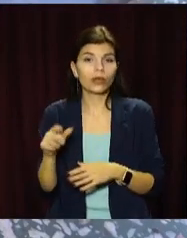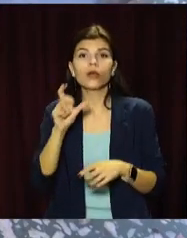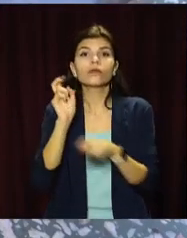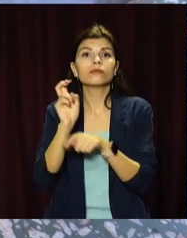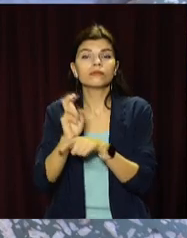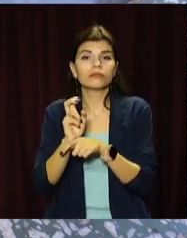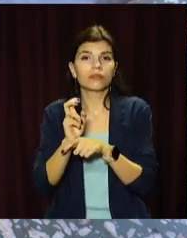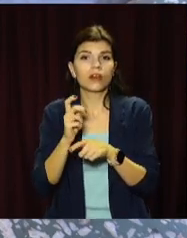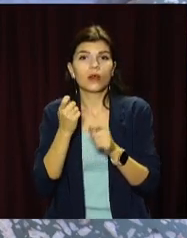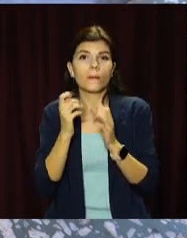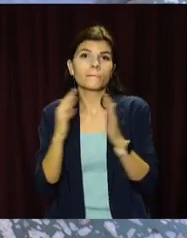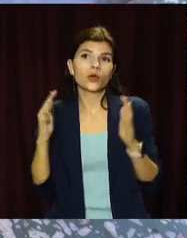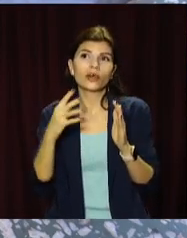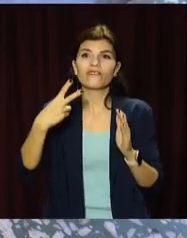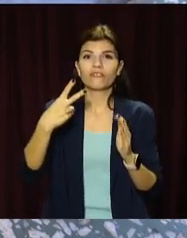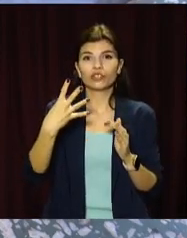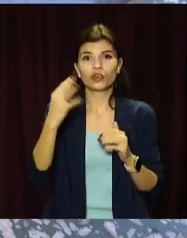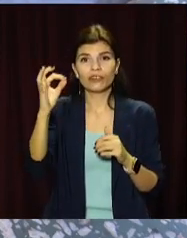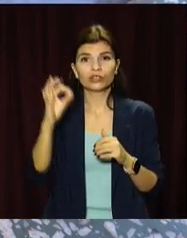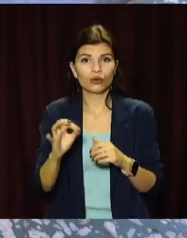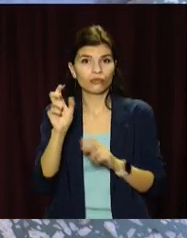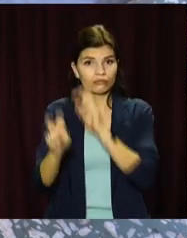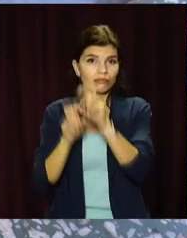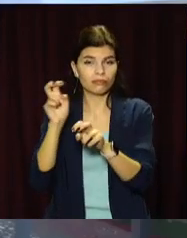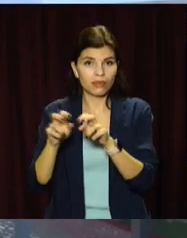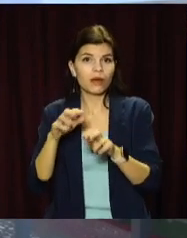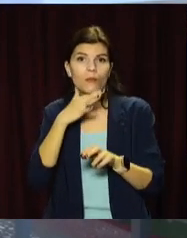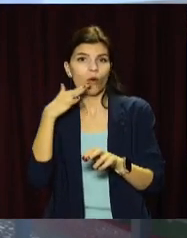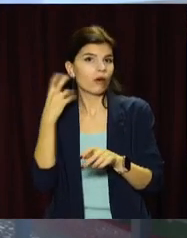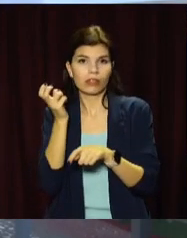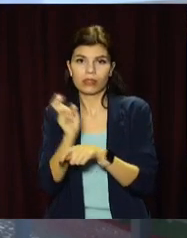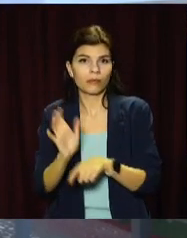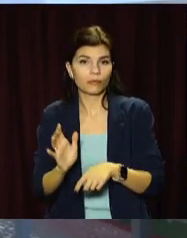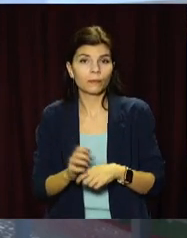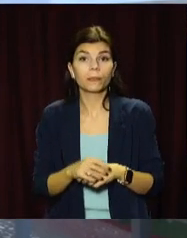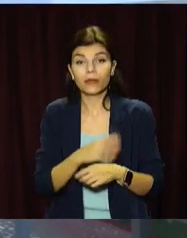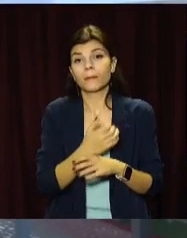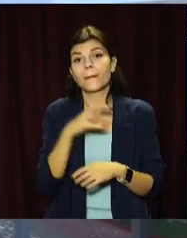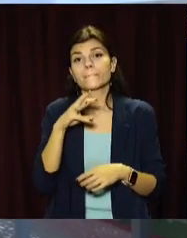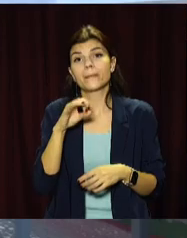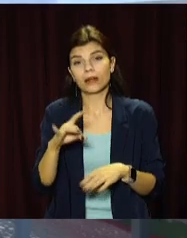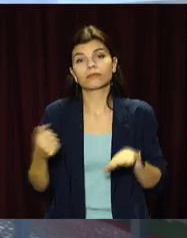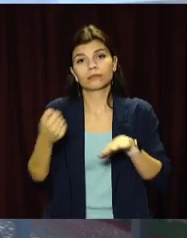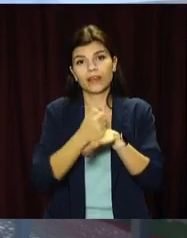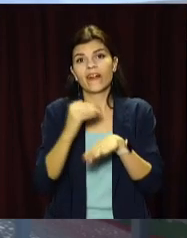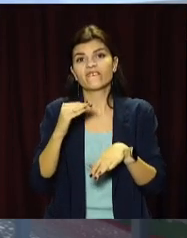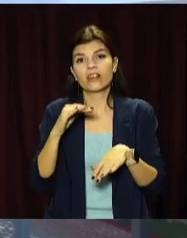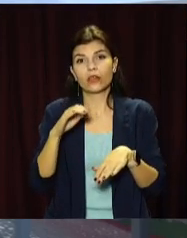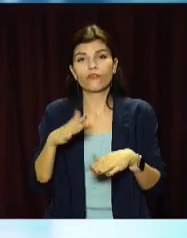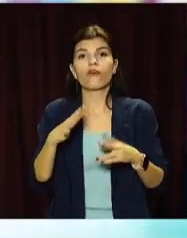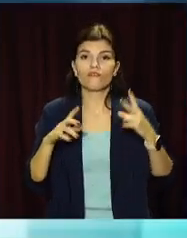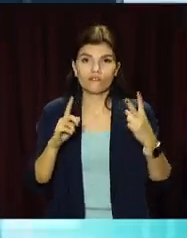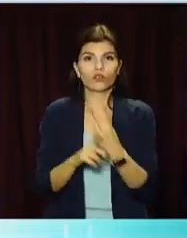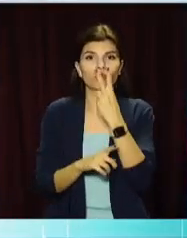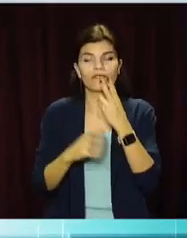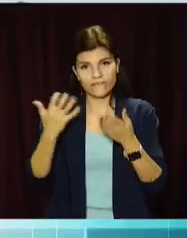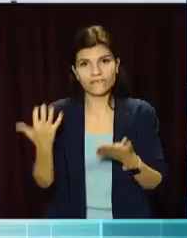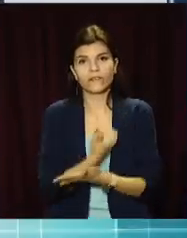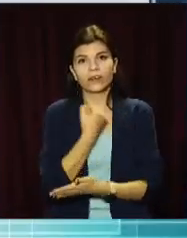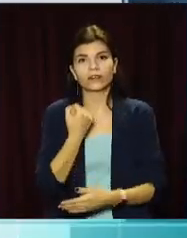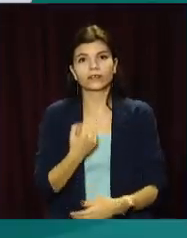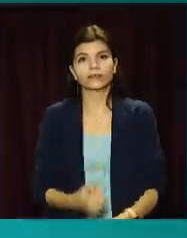склала трохи менше 24%. Відтак Борис Філатов став мером обласного центру вже вдруге.